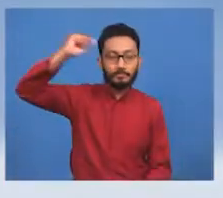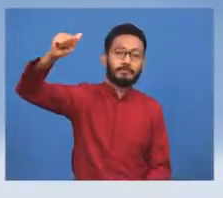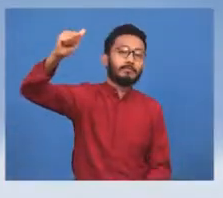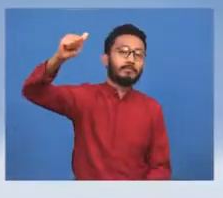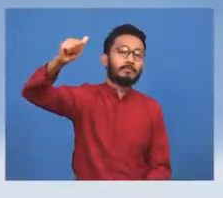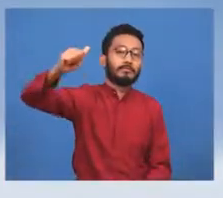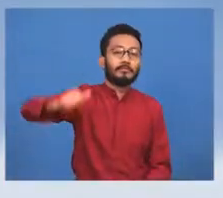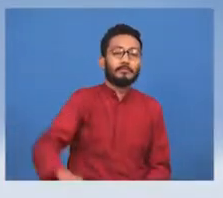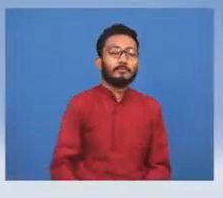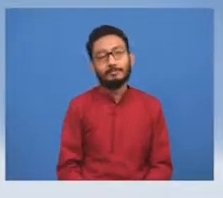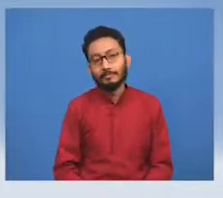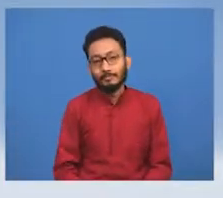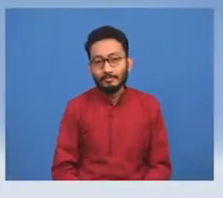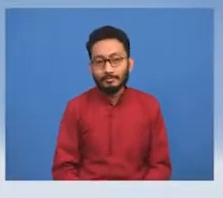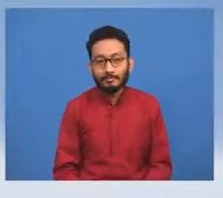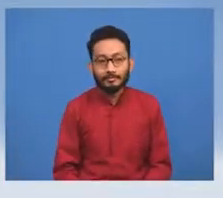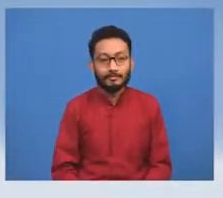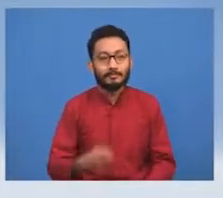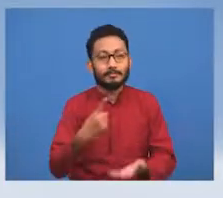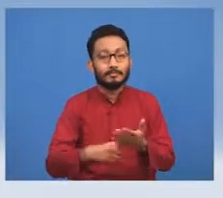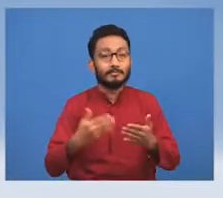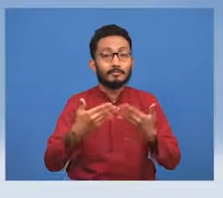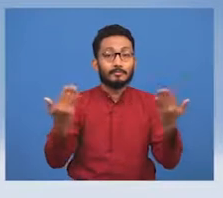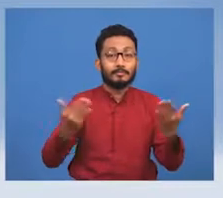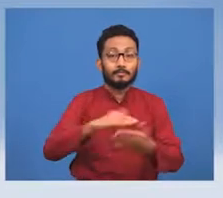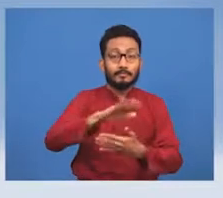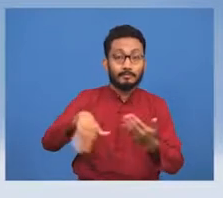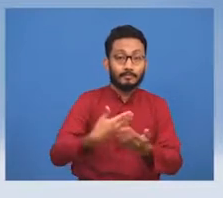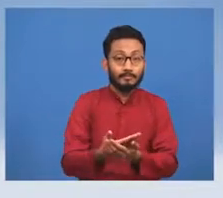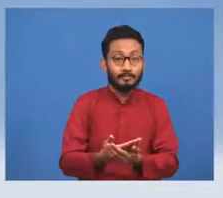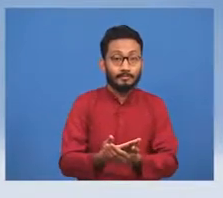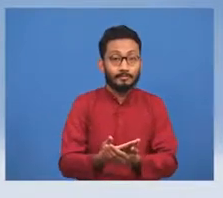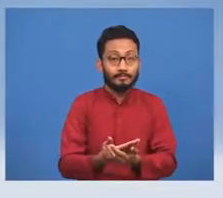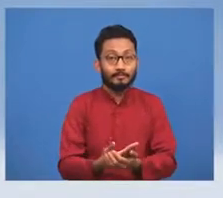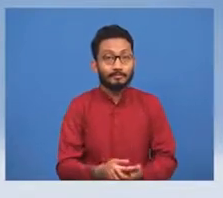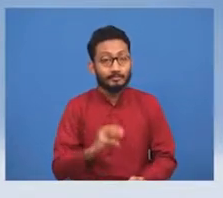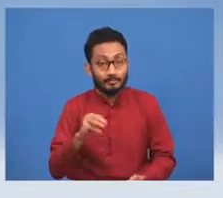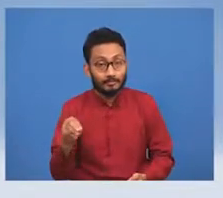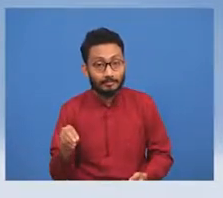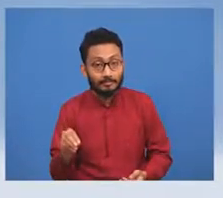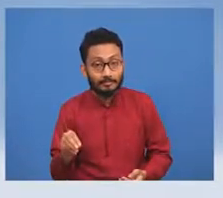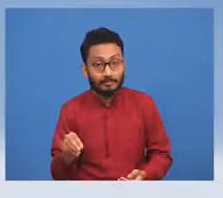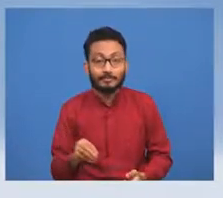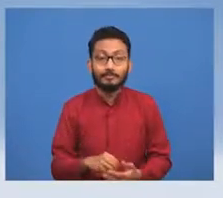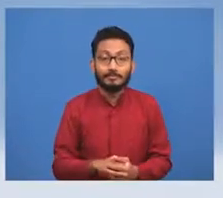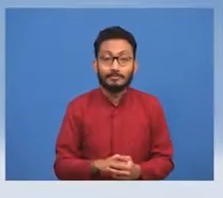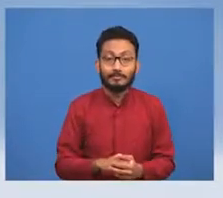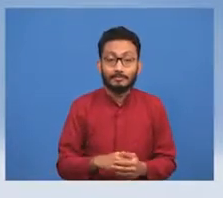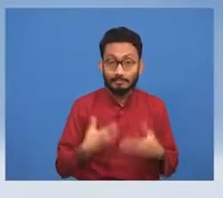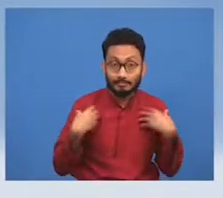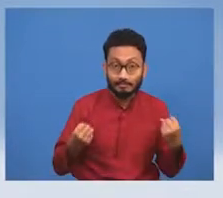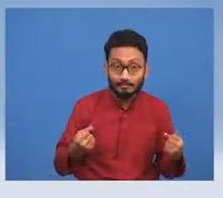Assalamualaikum warahmatullahi wabarakatuh. Apa khabar murid-murid yang berada di luar sana? Diharapkan semuanya sihat walafiat